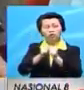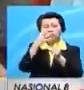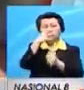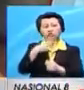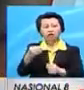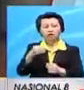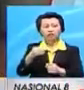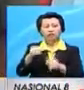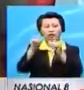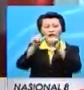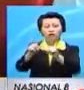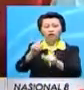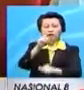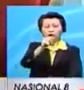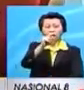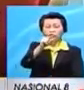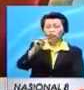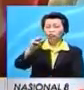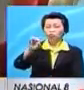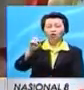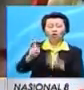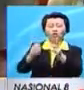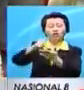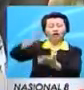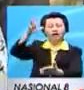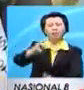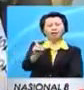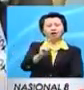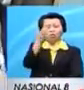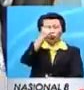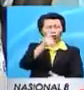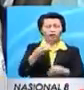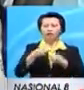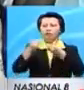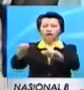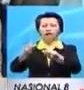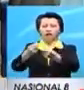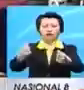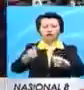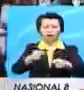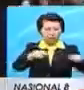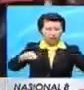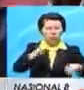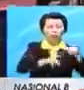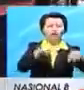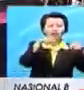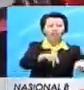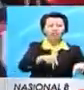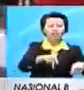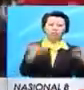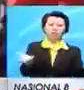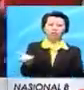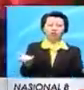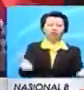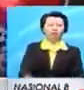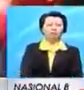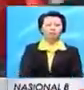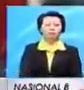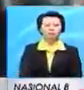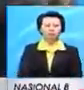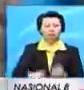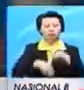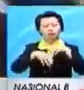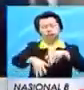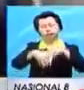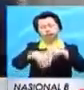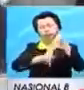yang itu. Tanjung Malik itu orang itu, dia orang mana itu. Tak ada pun orang sini, tak ada. Berharap ada